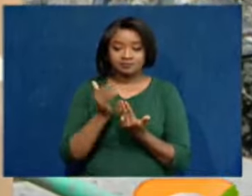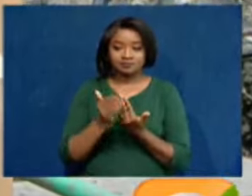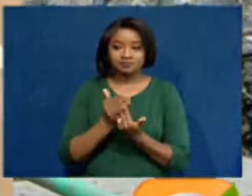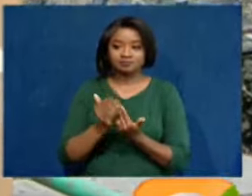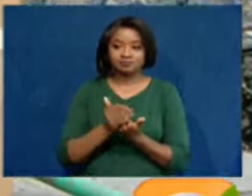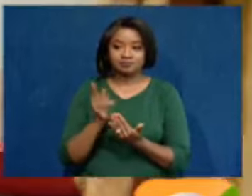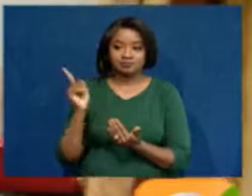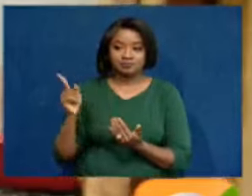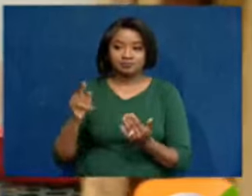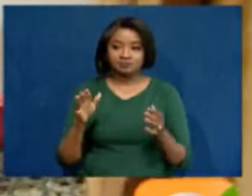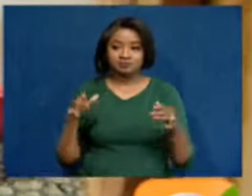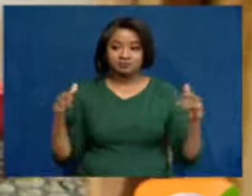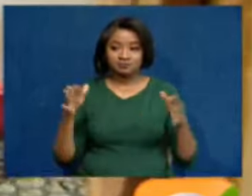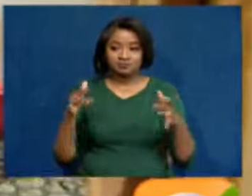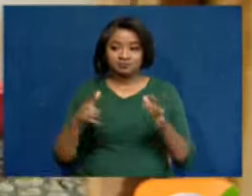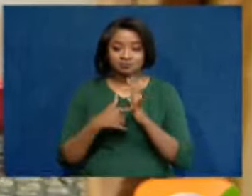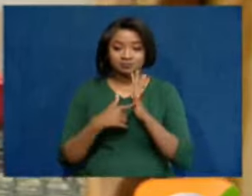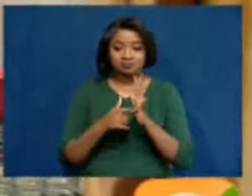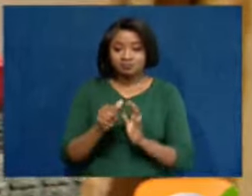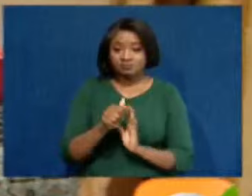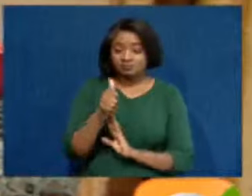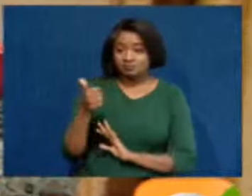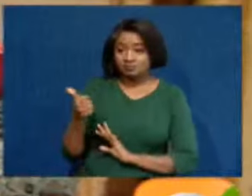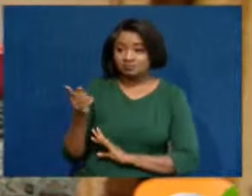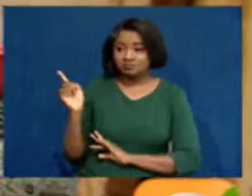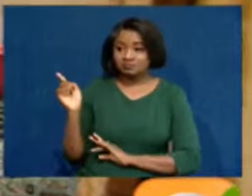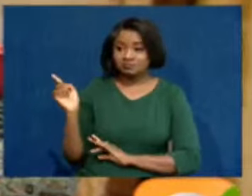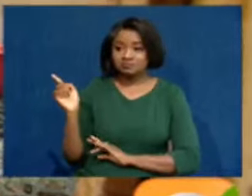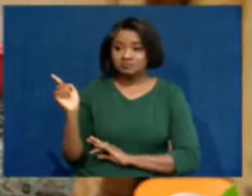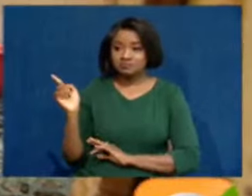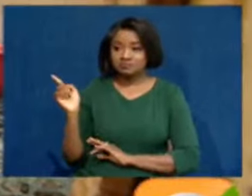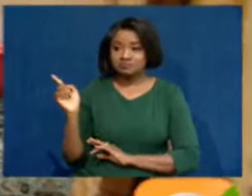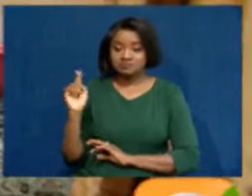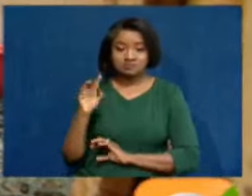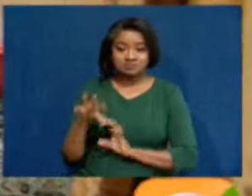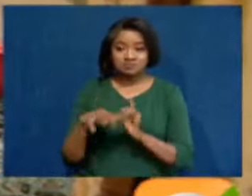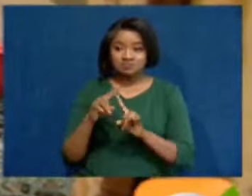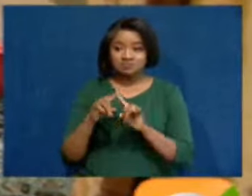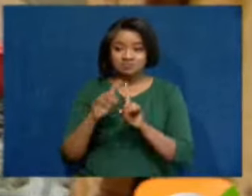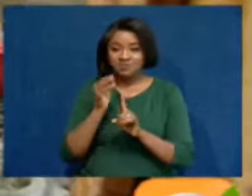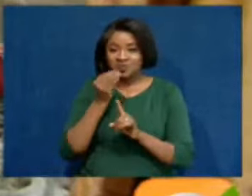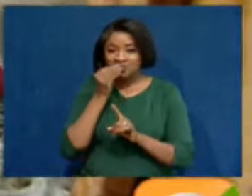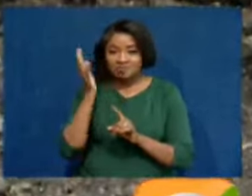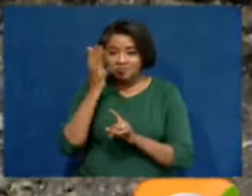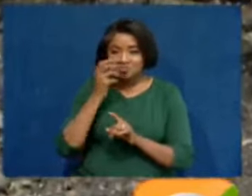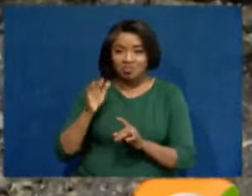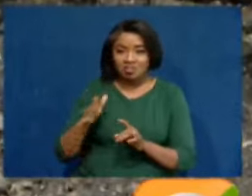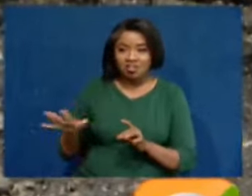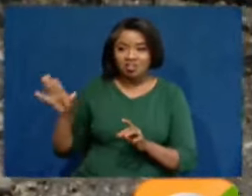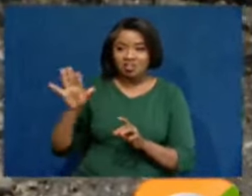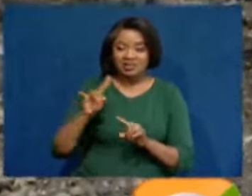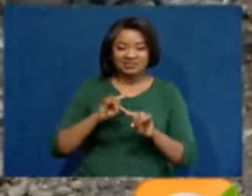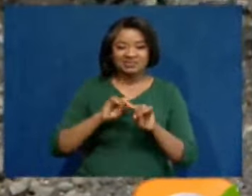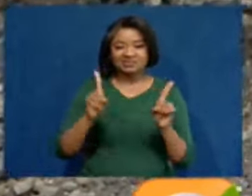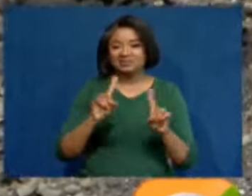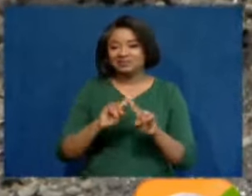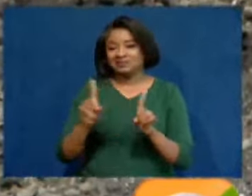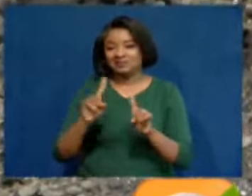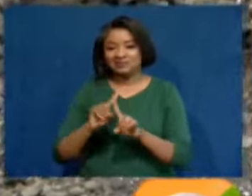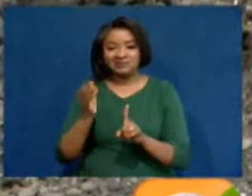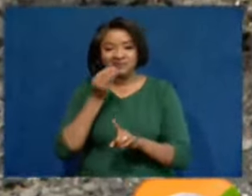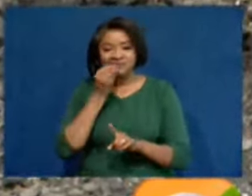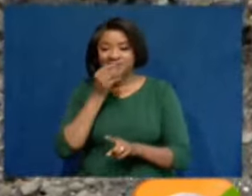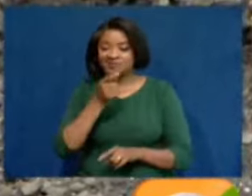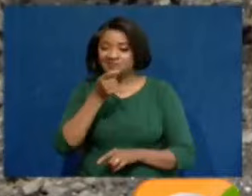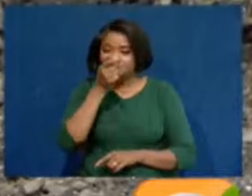hawa. Ndege wa mapambo kwa ujumla wana malisho ya chini ikilinganishwa na kuku wa kawaida. Hii